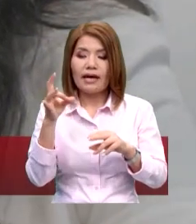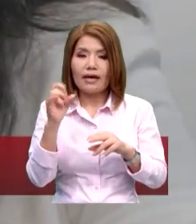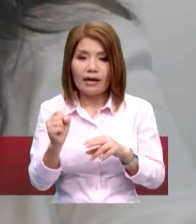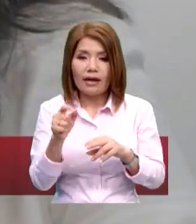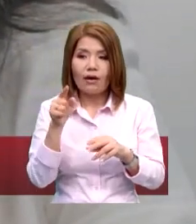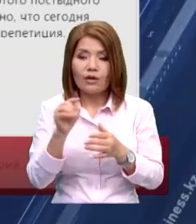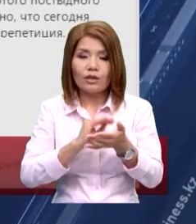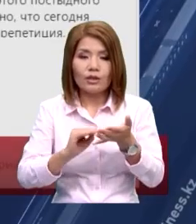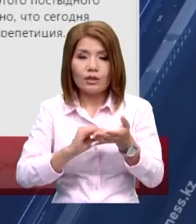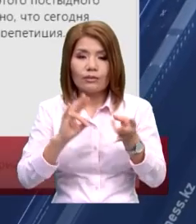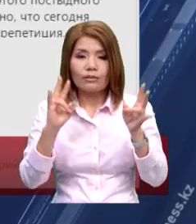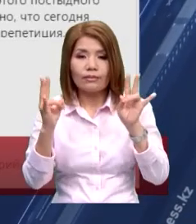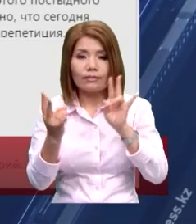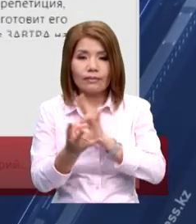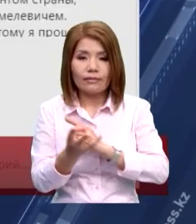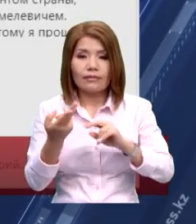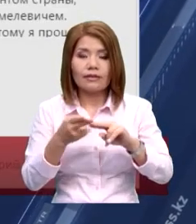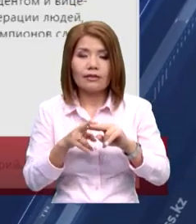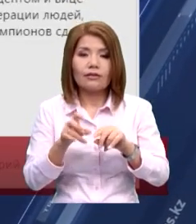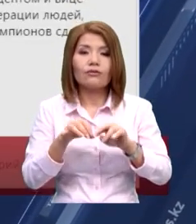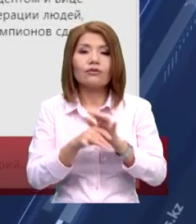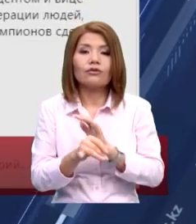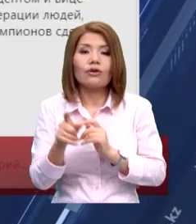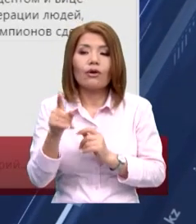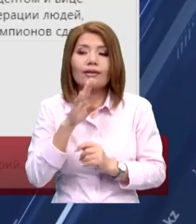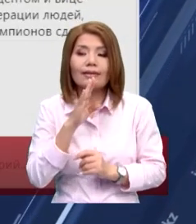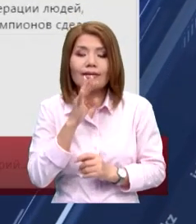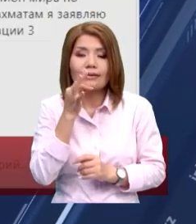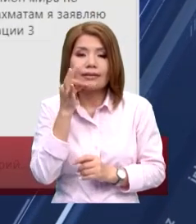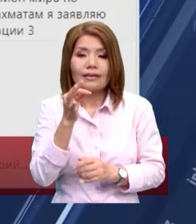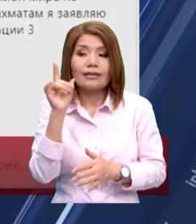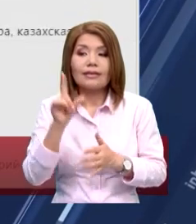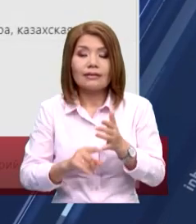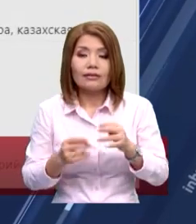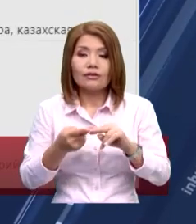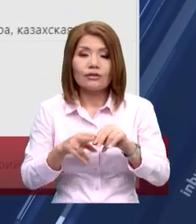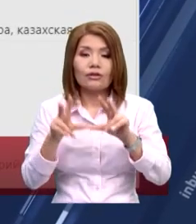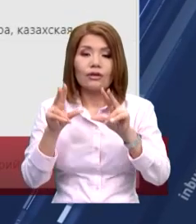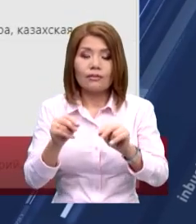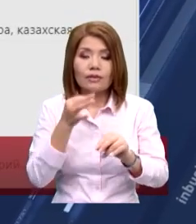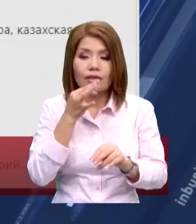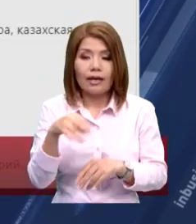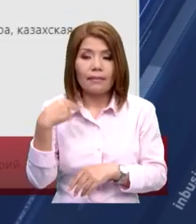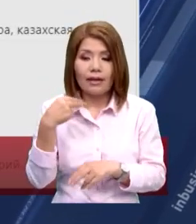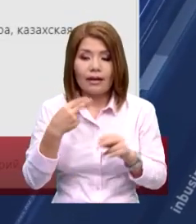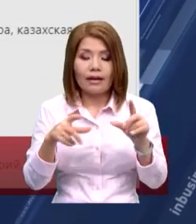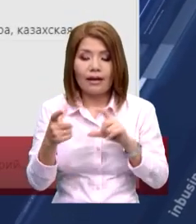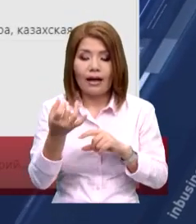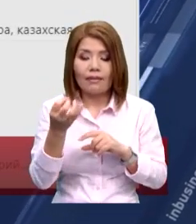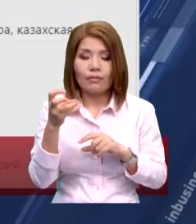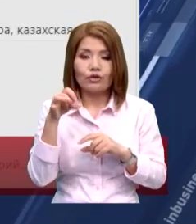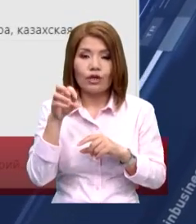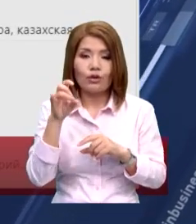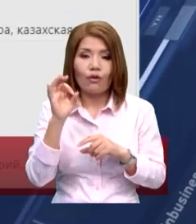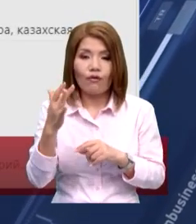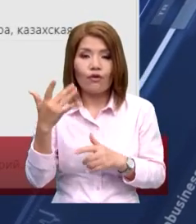осы жазбасы ел арасында қатты талқыға түсті. Бойжеткеннің сөзіне сенсек, шахмат федерациясының президенті Ғалым Құсайынов пен